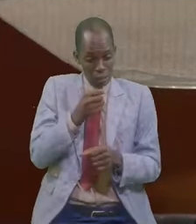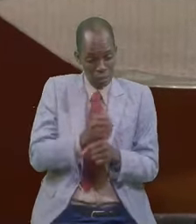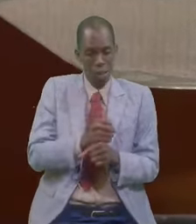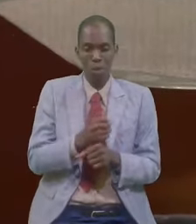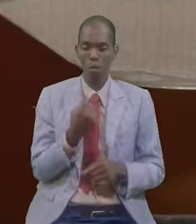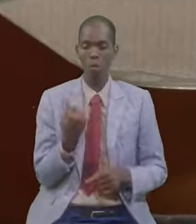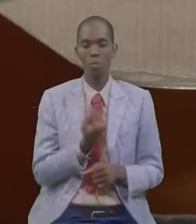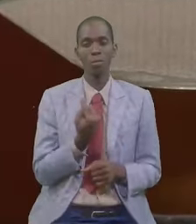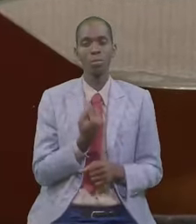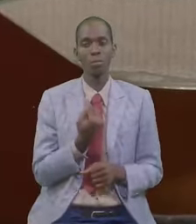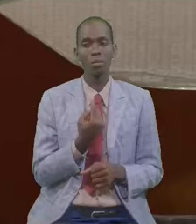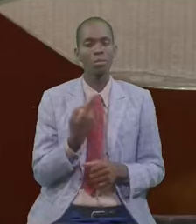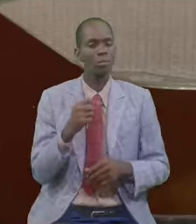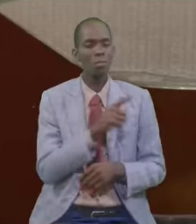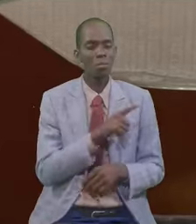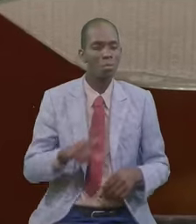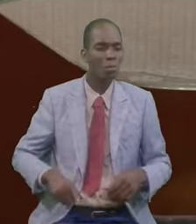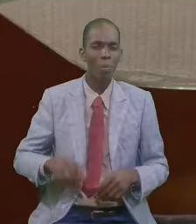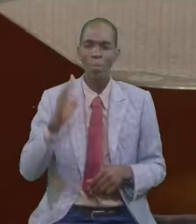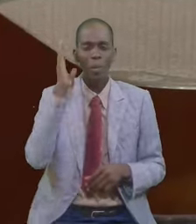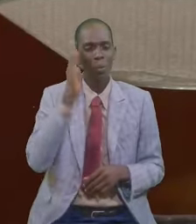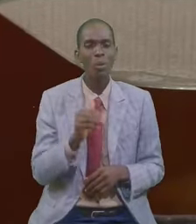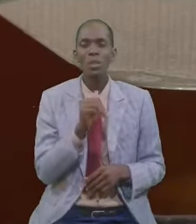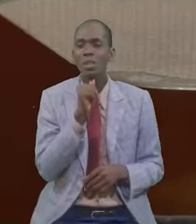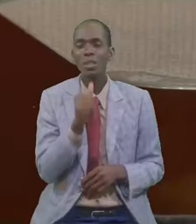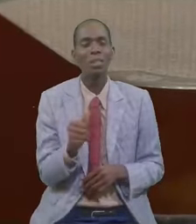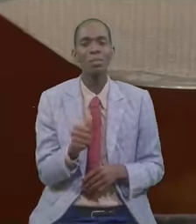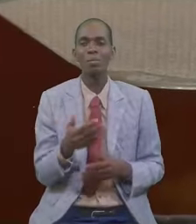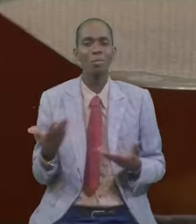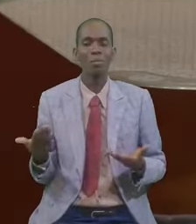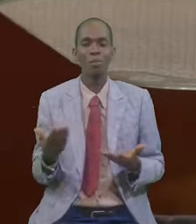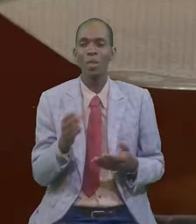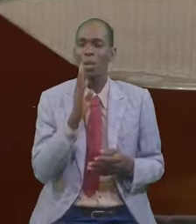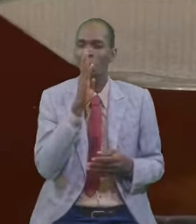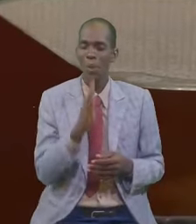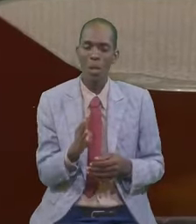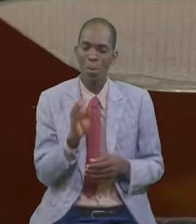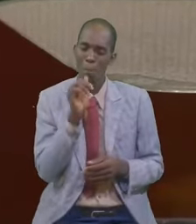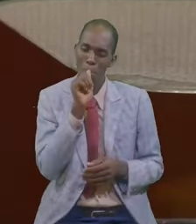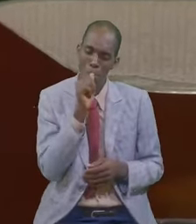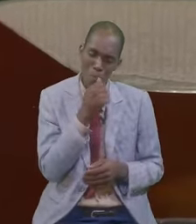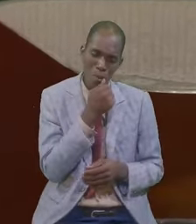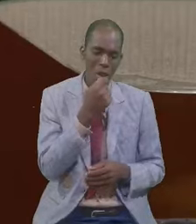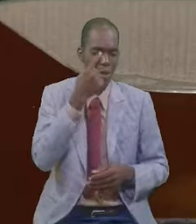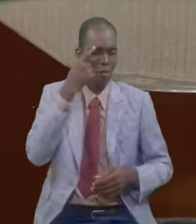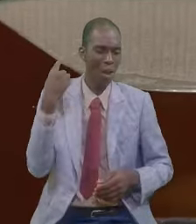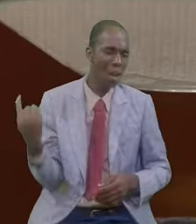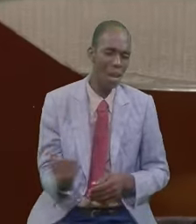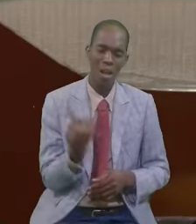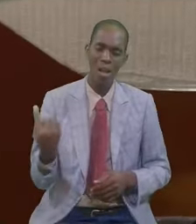c'est limité, cette année seulement. Seigneur, laisse-le encore cette année. Le Seigneur ne va pas